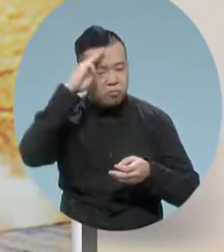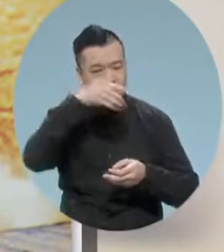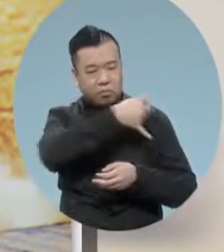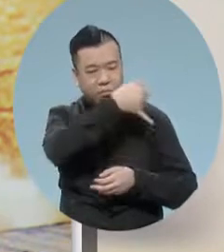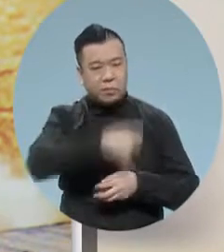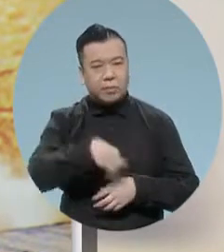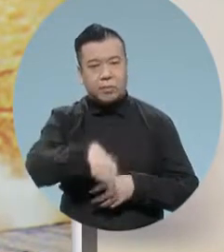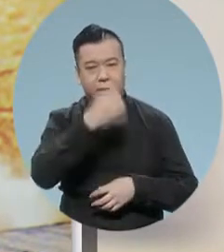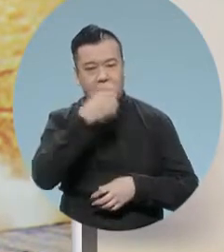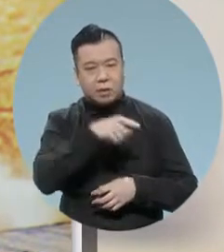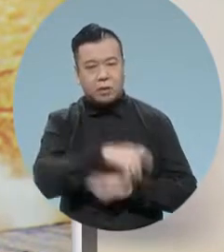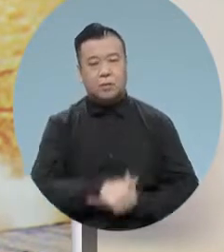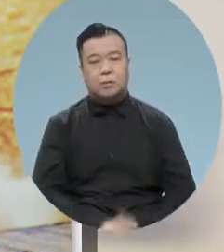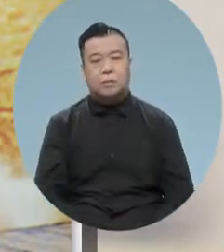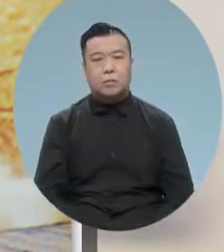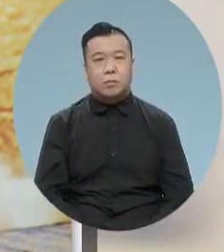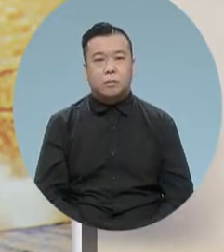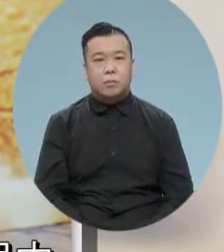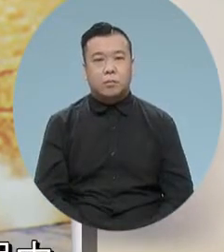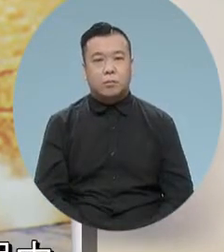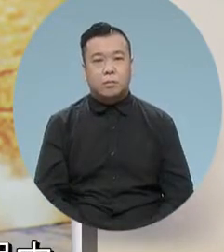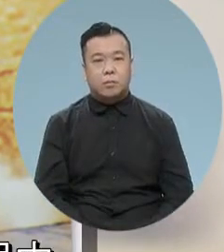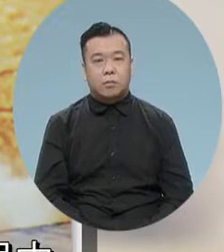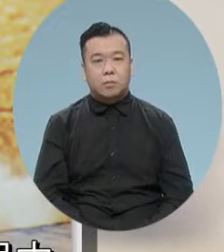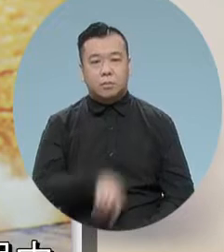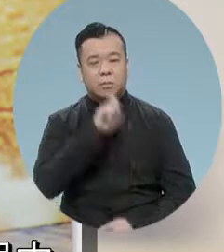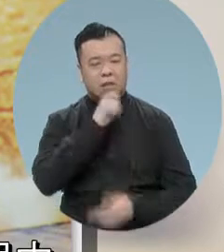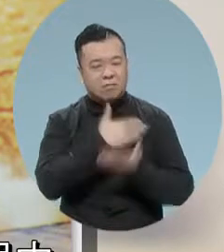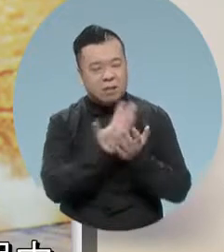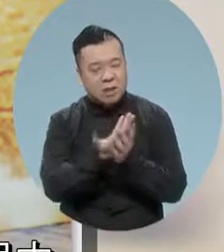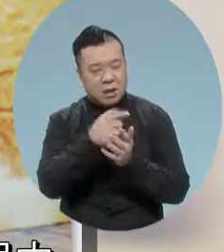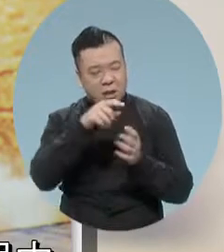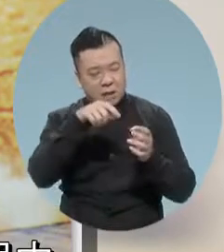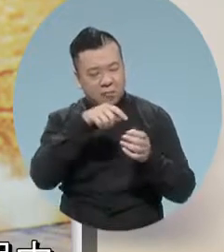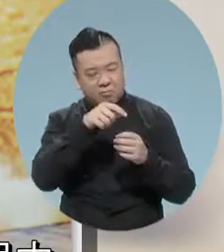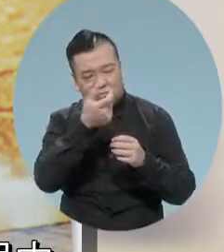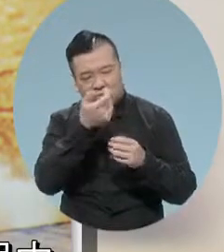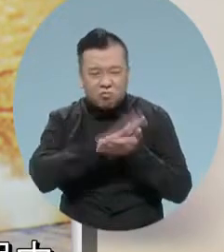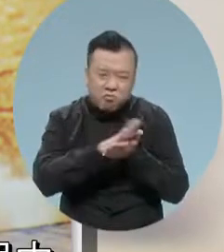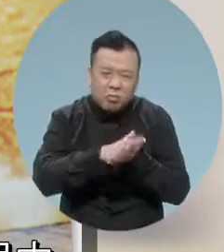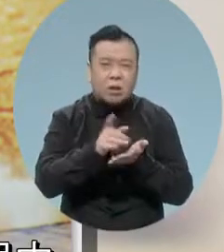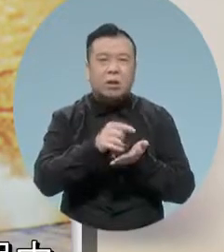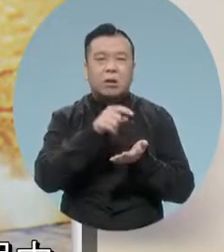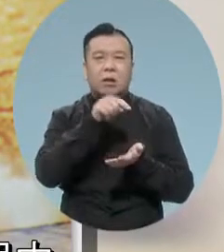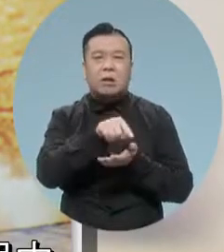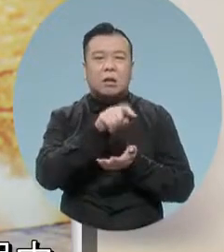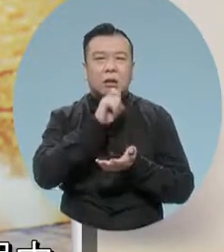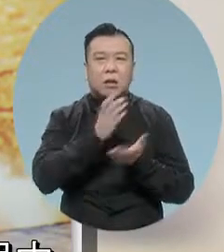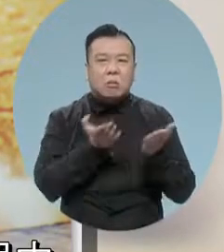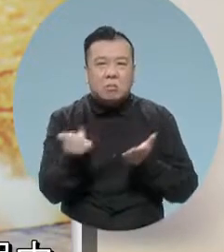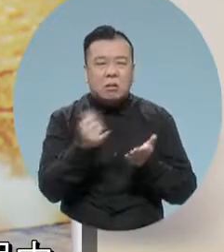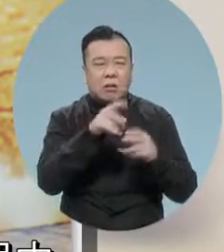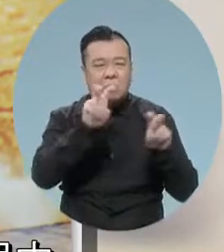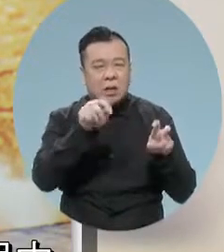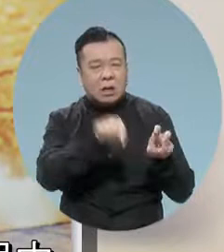英国的小军官，种种原因就因为一个不道德的理